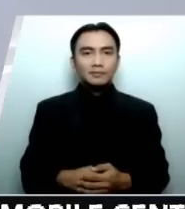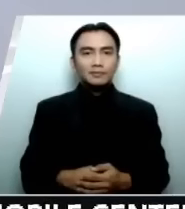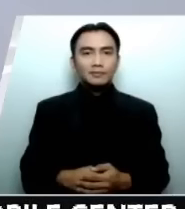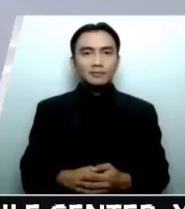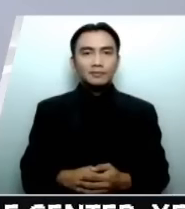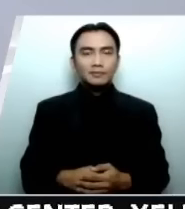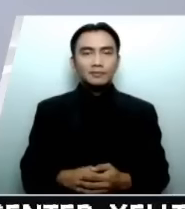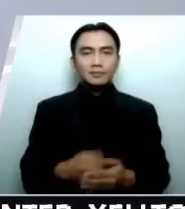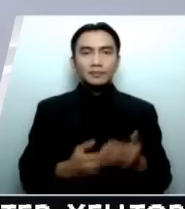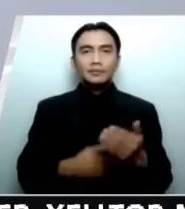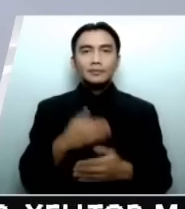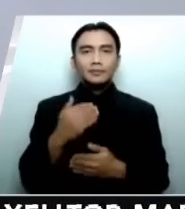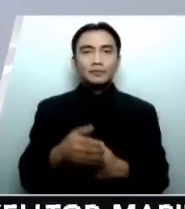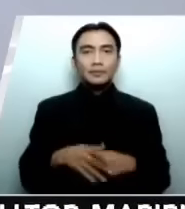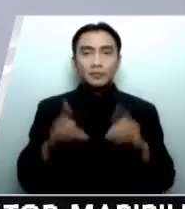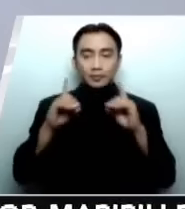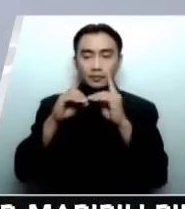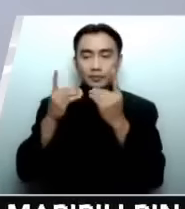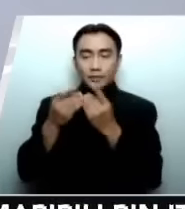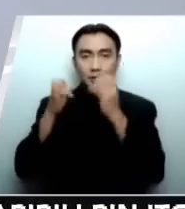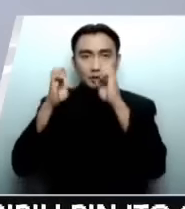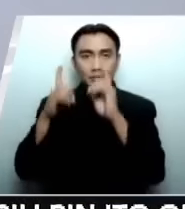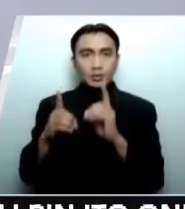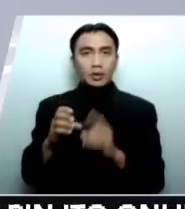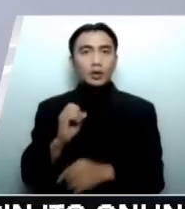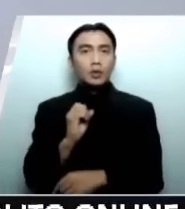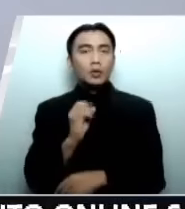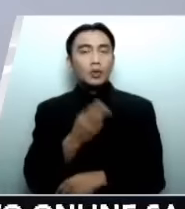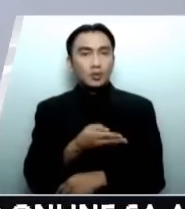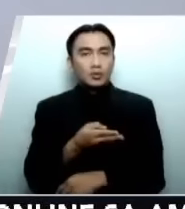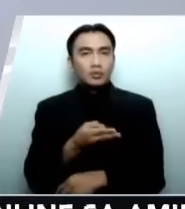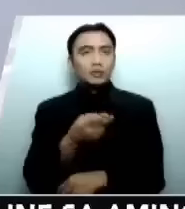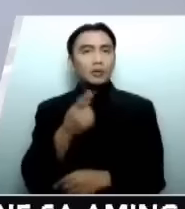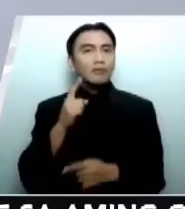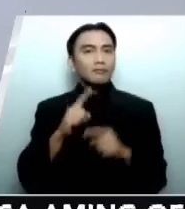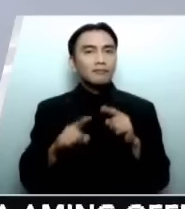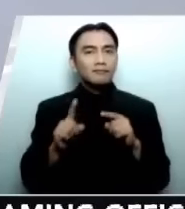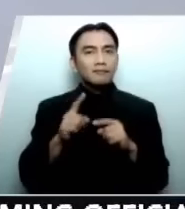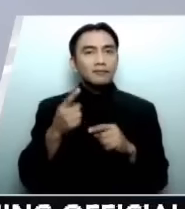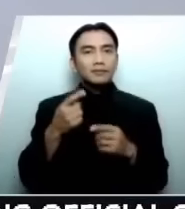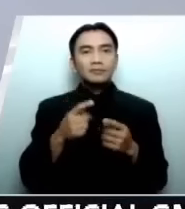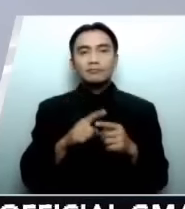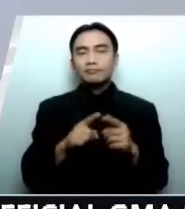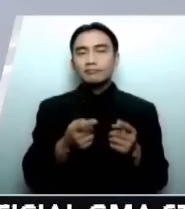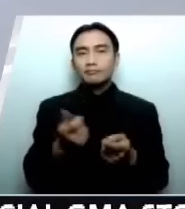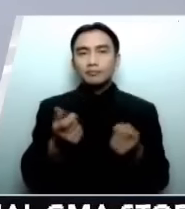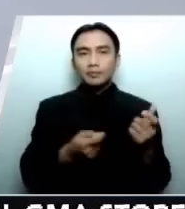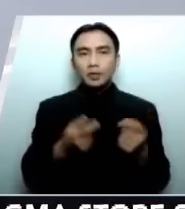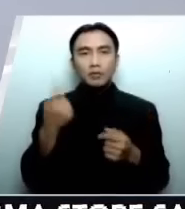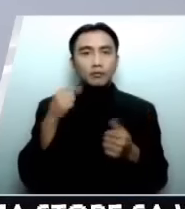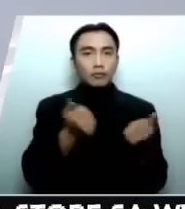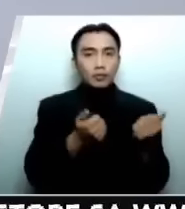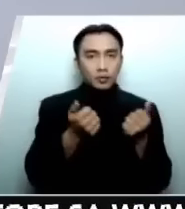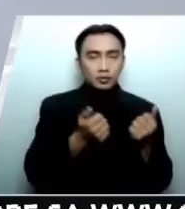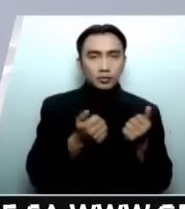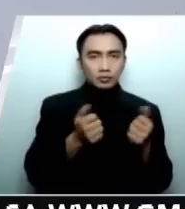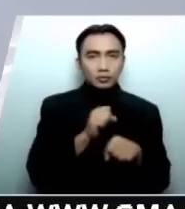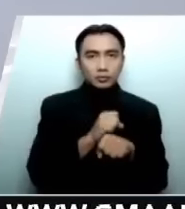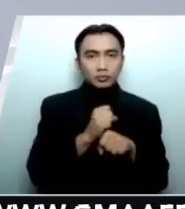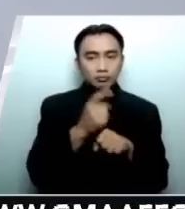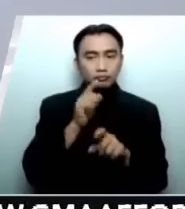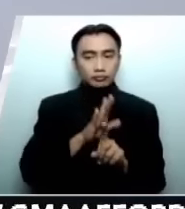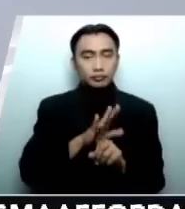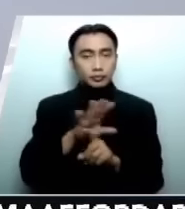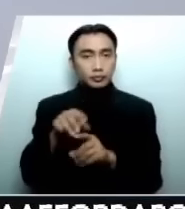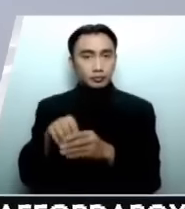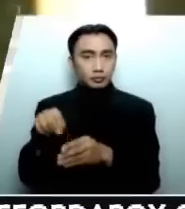Naglabas ang DepEd ng Department Order para alisin na ang mga administrative tasks sa mga public school teacher. Layo nito na